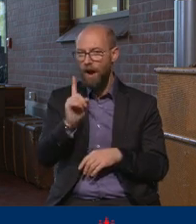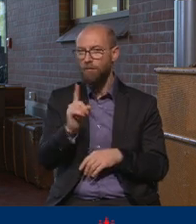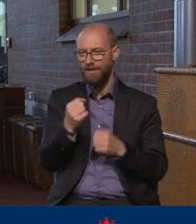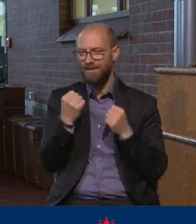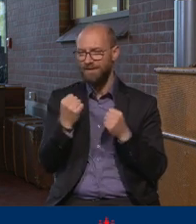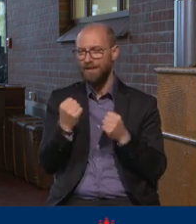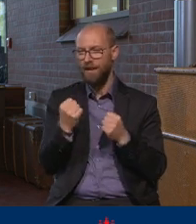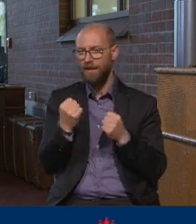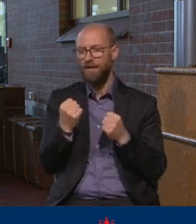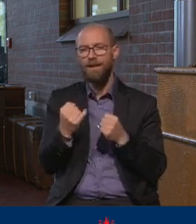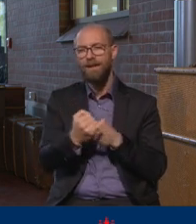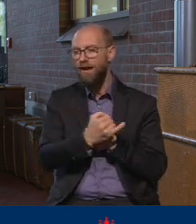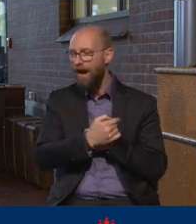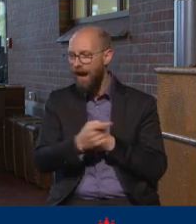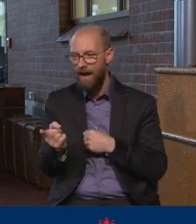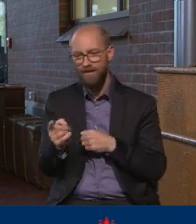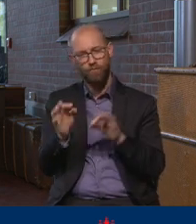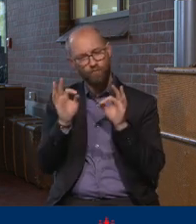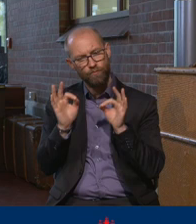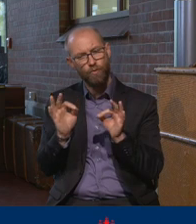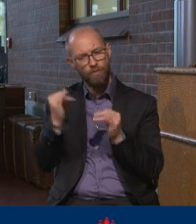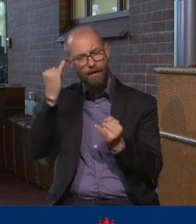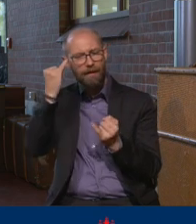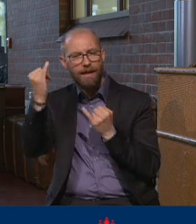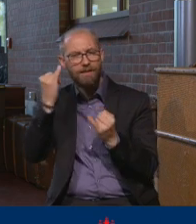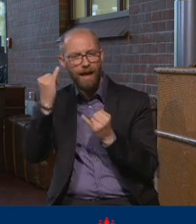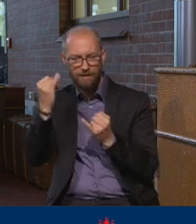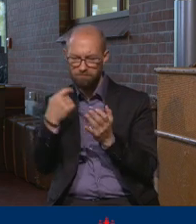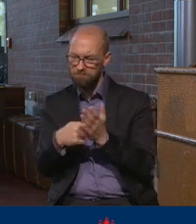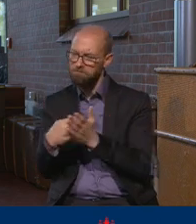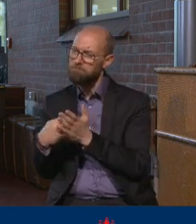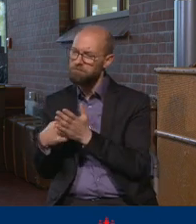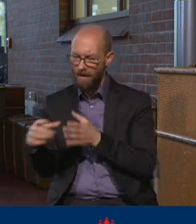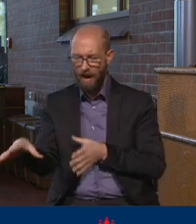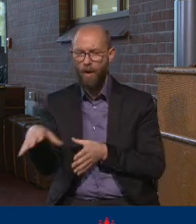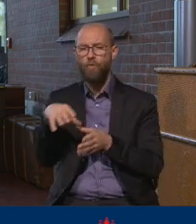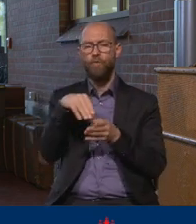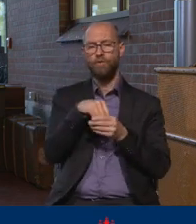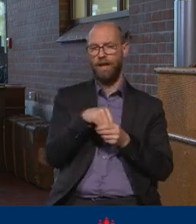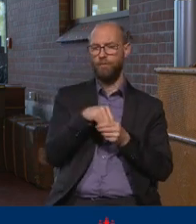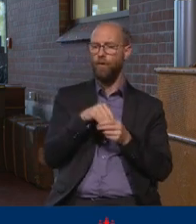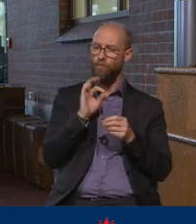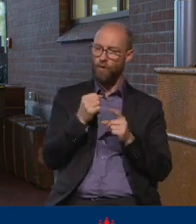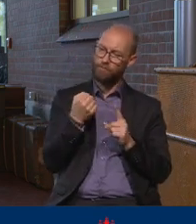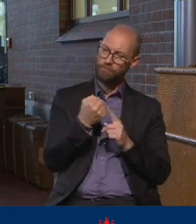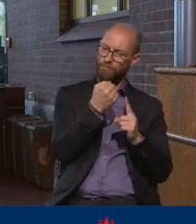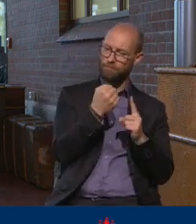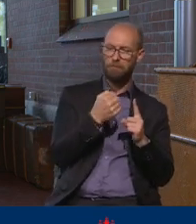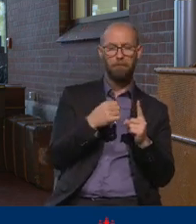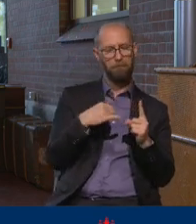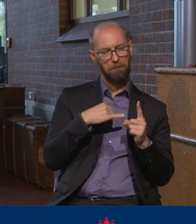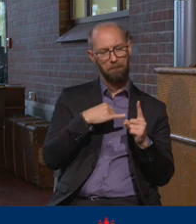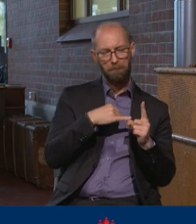qualifizierte äußerung wahrgenommen wird und wir werden diese als wertvolle anregungen ernst nehmen